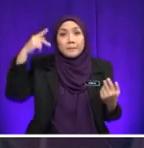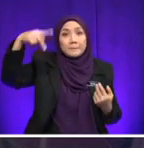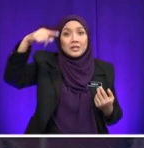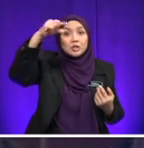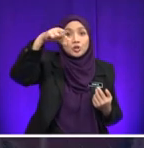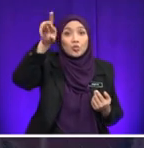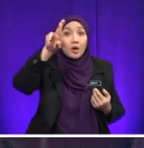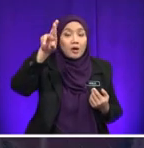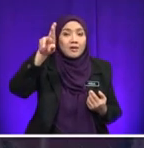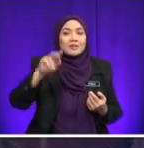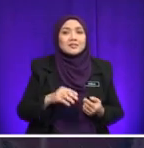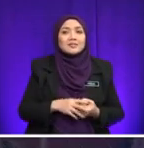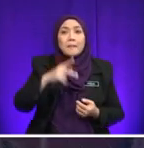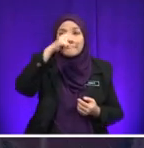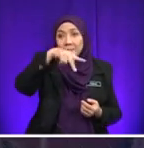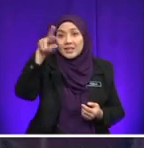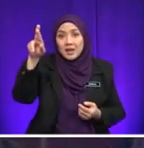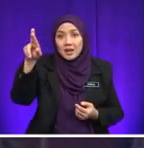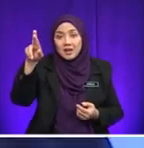di sini adalah